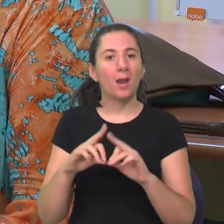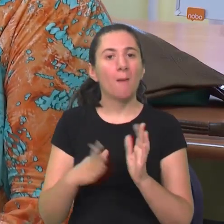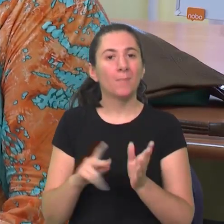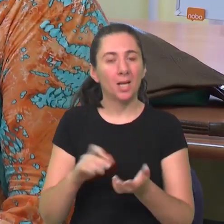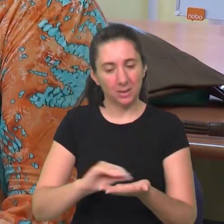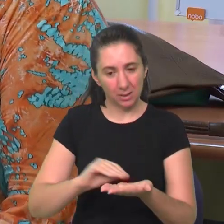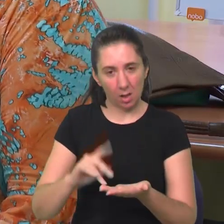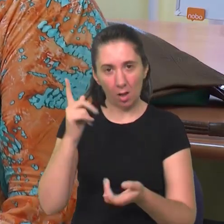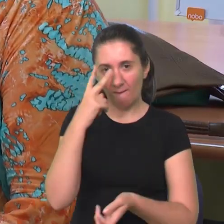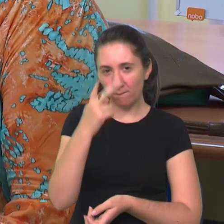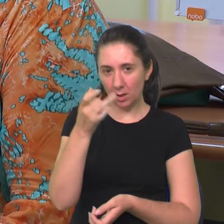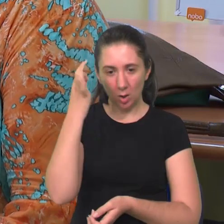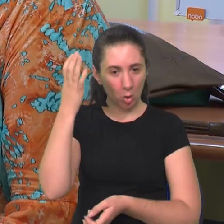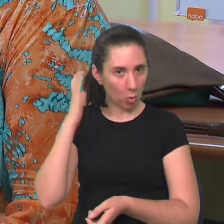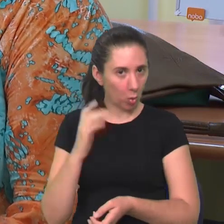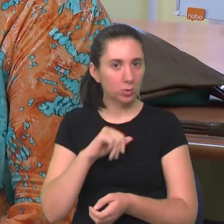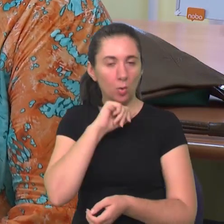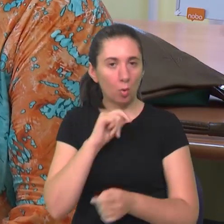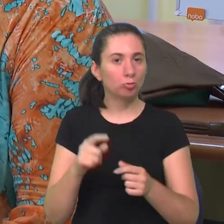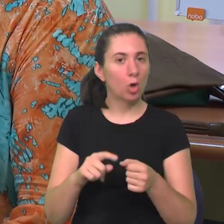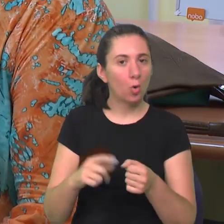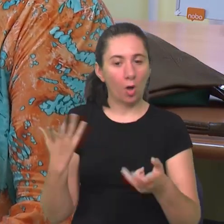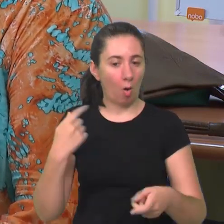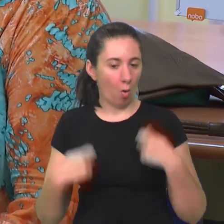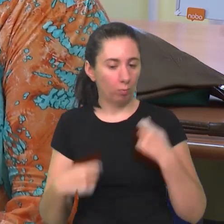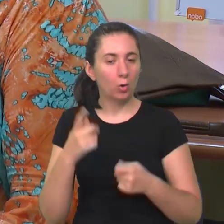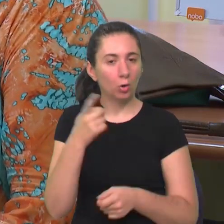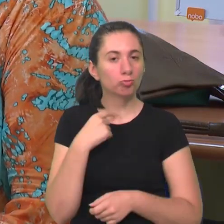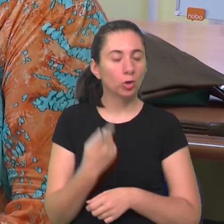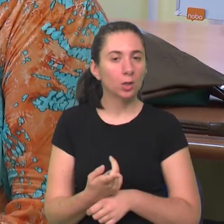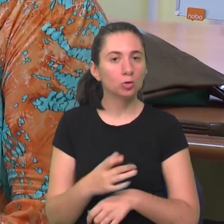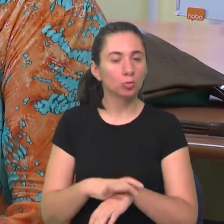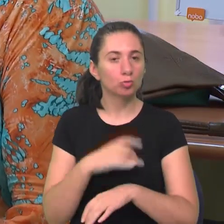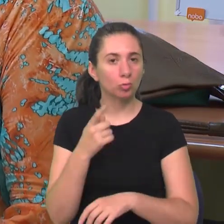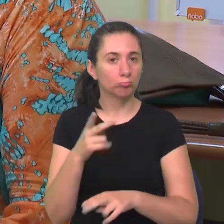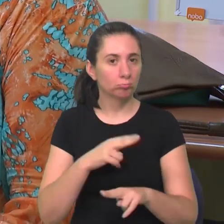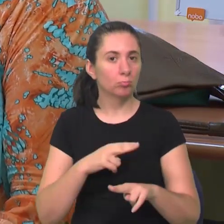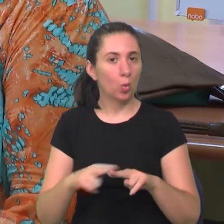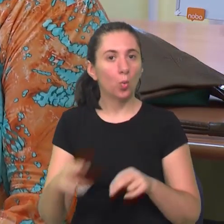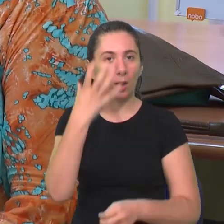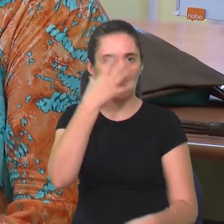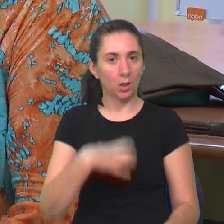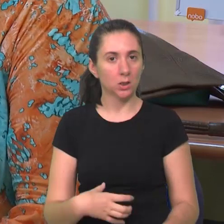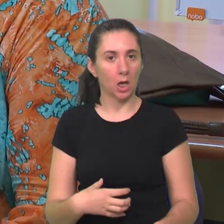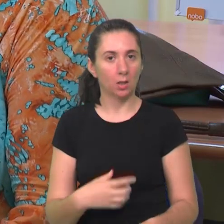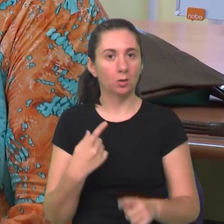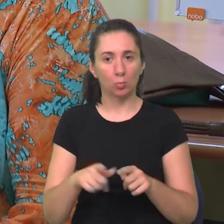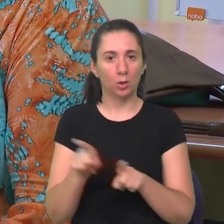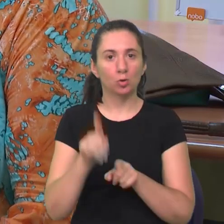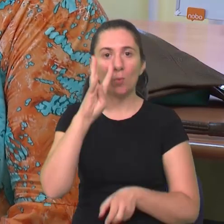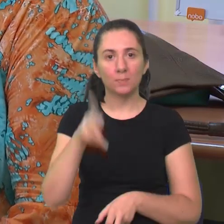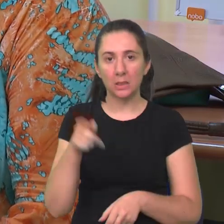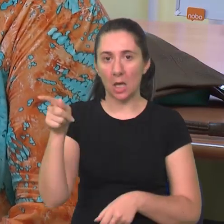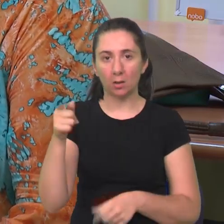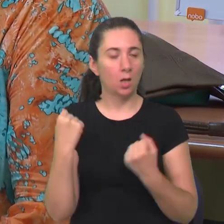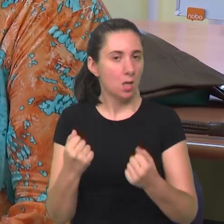prema izgledu vaše kose, kože, noktiju, kako ste obučeni, reći urednog izgleda, pogotovo psihijatrima